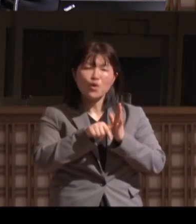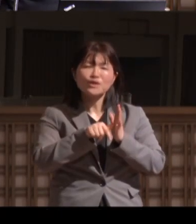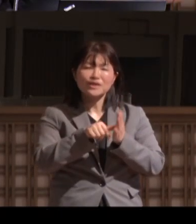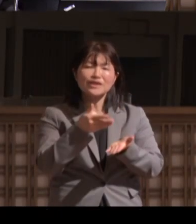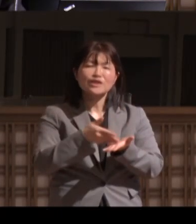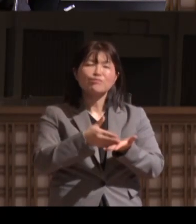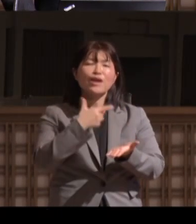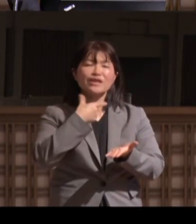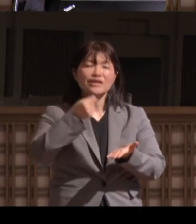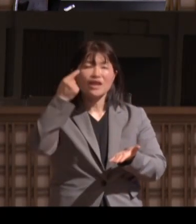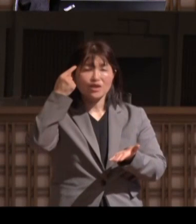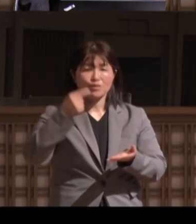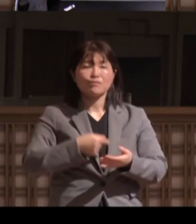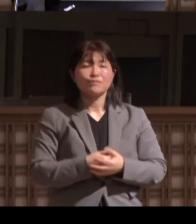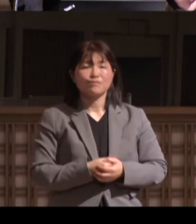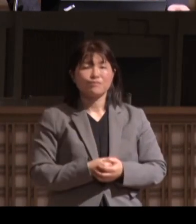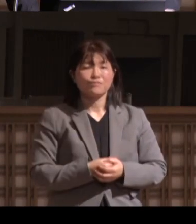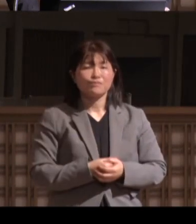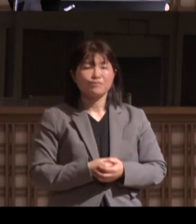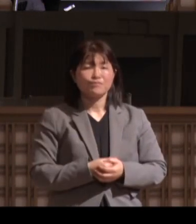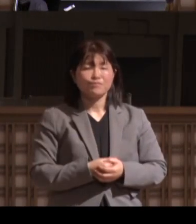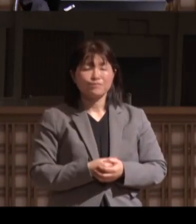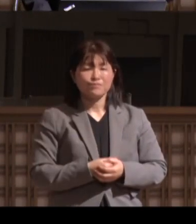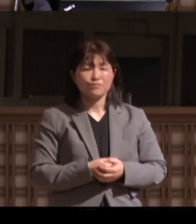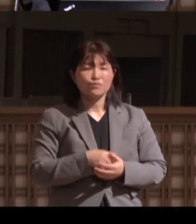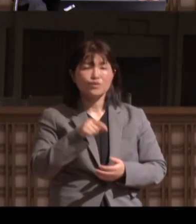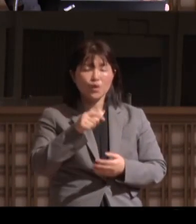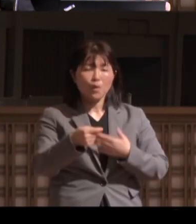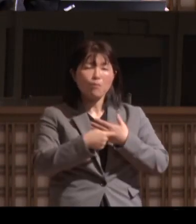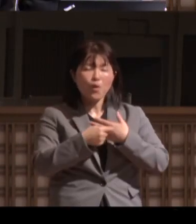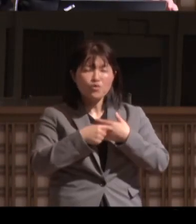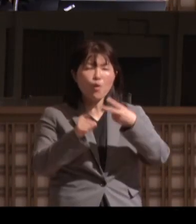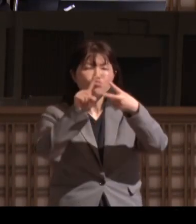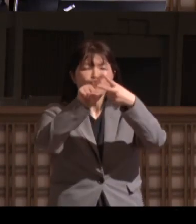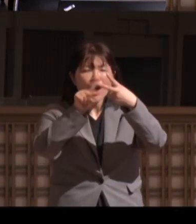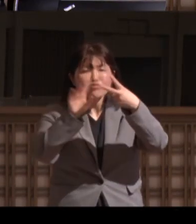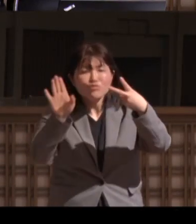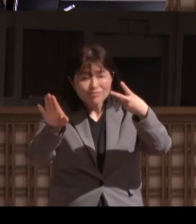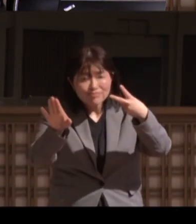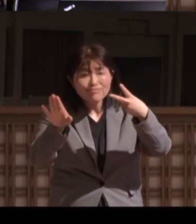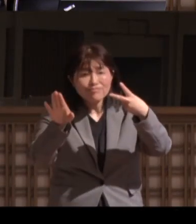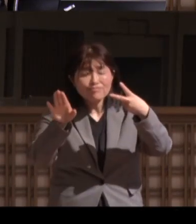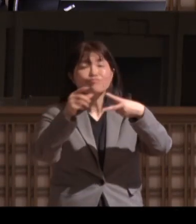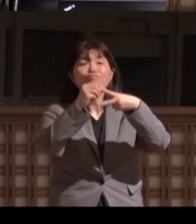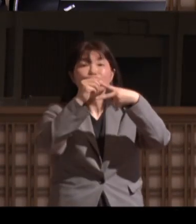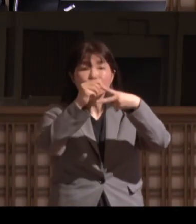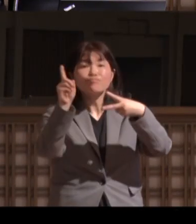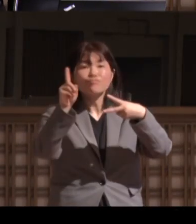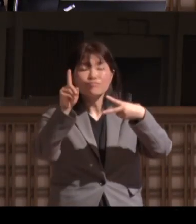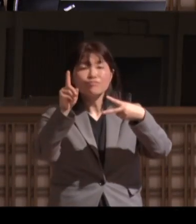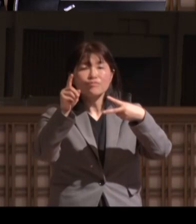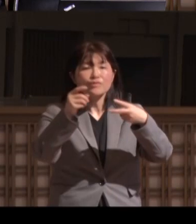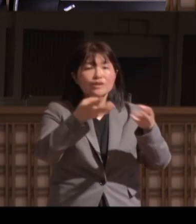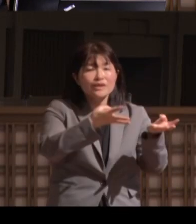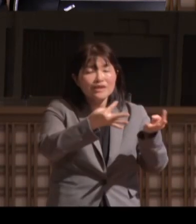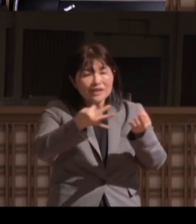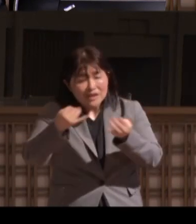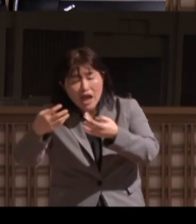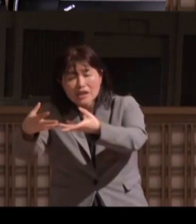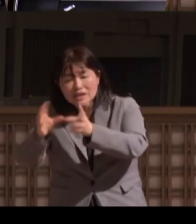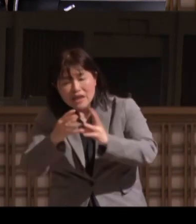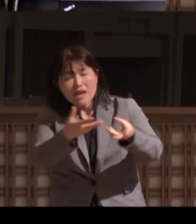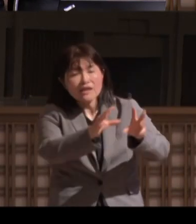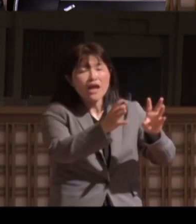思いますがえここではですねポイント2つ申し上げます1つは多様な主体の